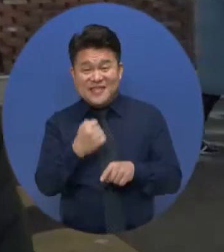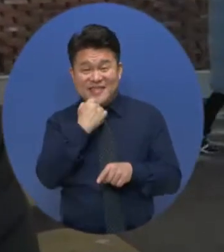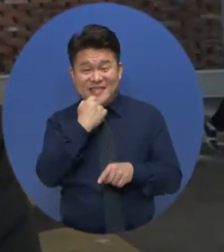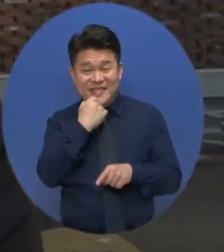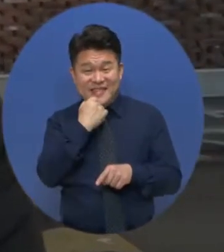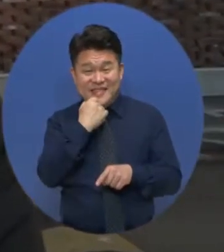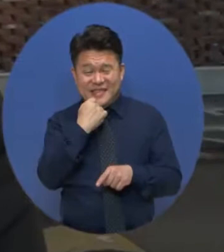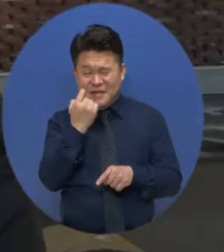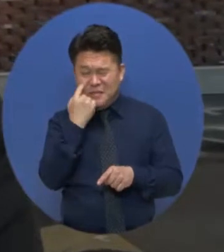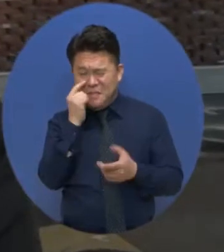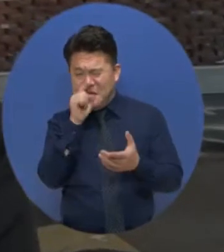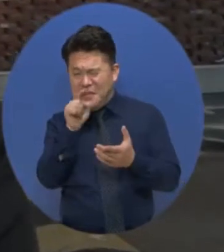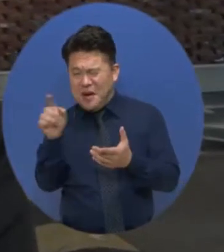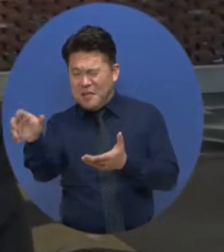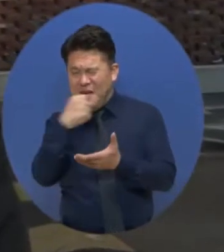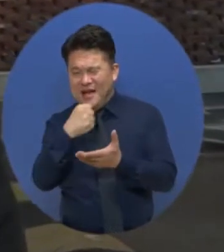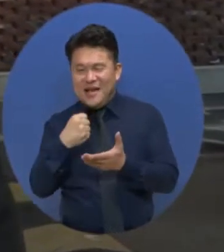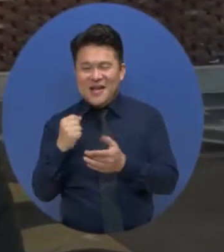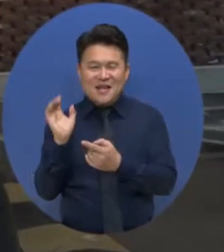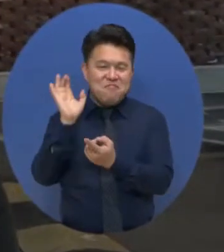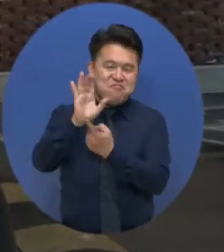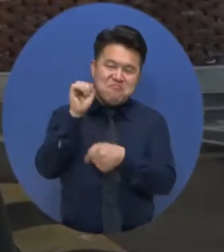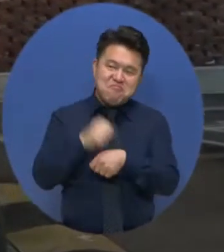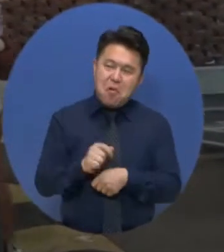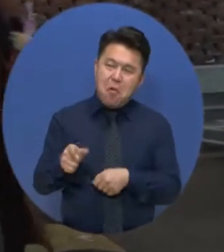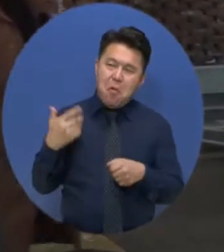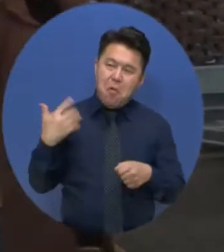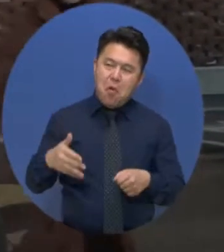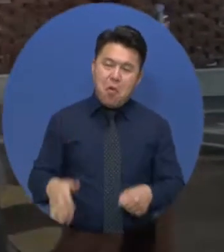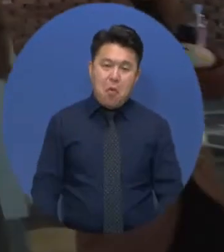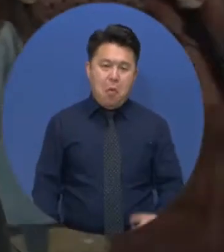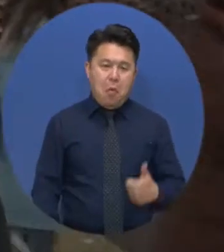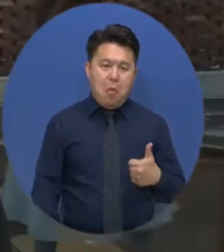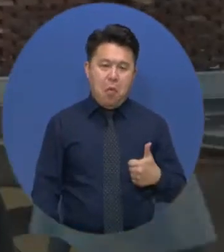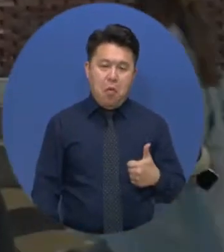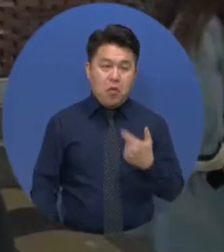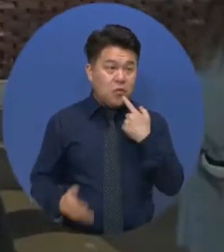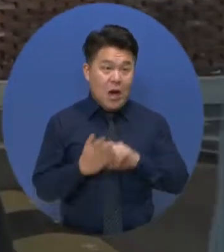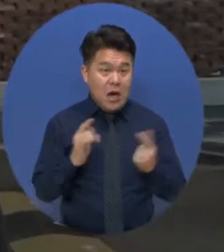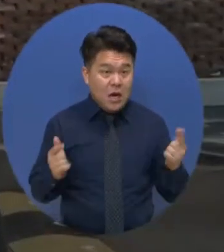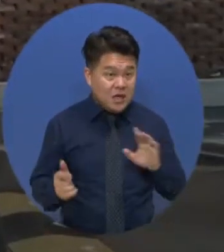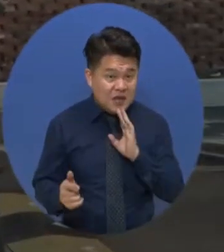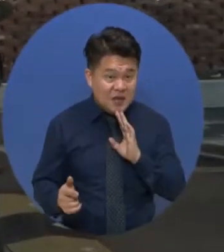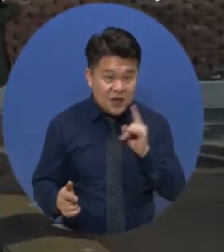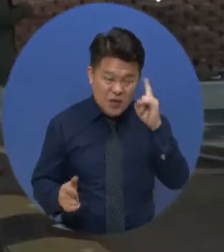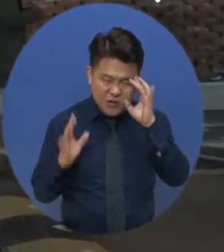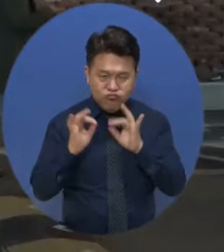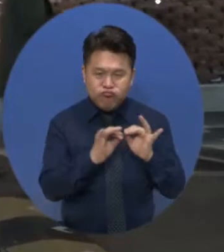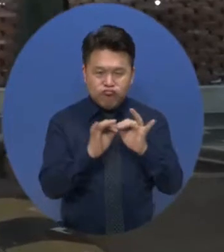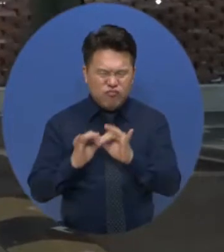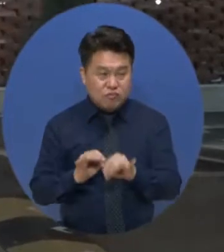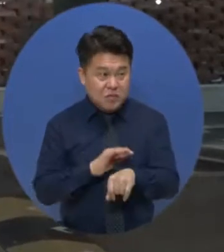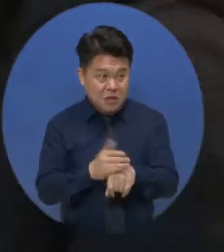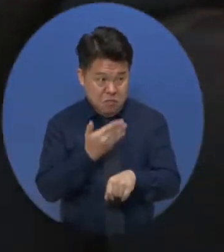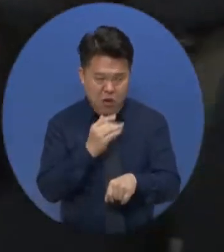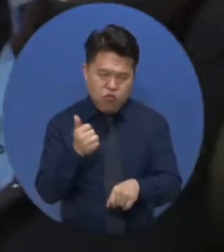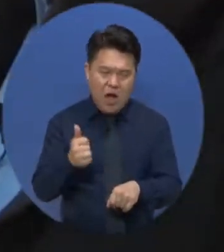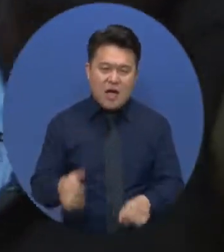그런 웃음의 코드를 캐치해서 그렇게 코미디를 한다는 게 쉽지 않은 일이거든요. 그런 공감대를 같이 갖고 있다는